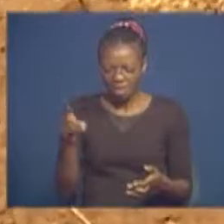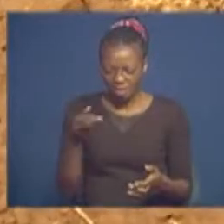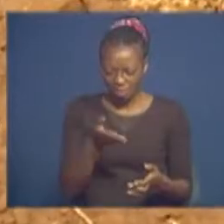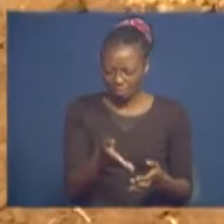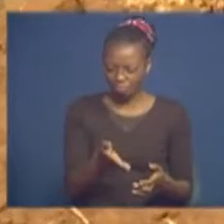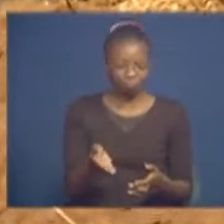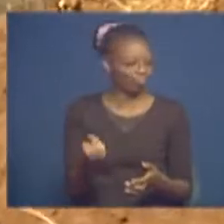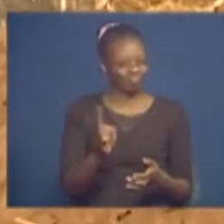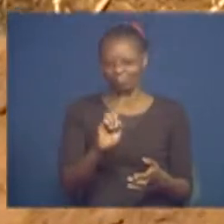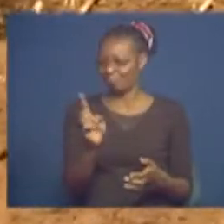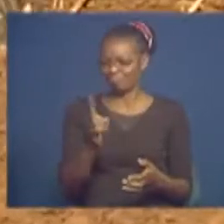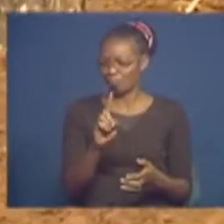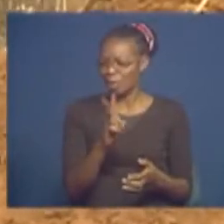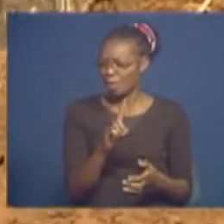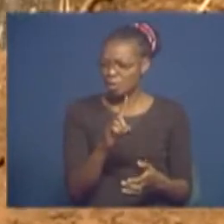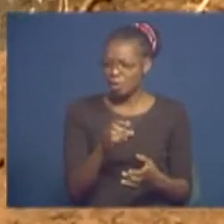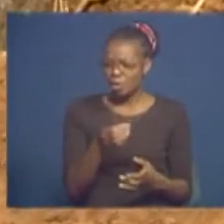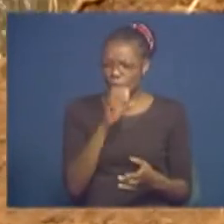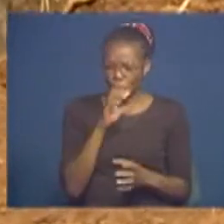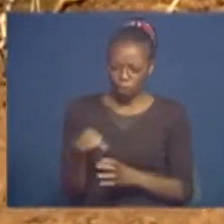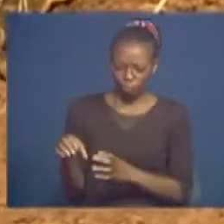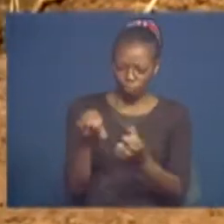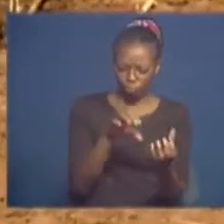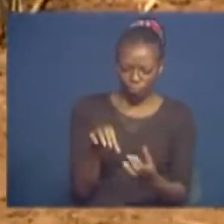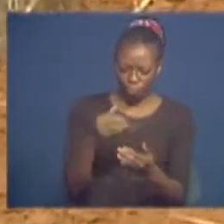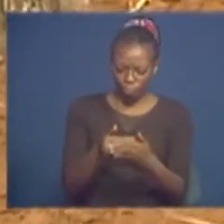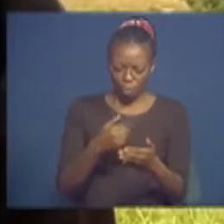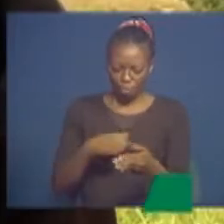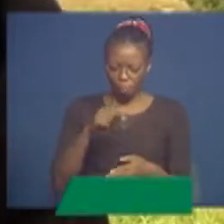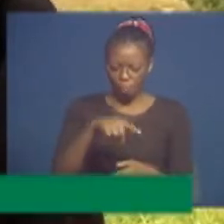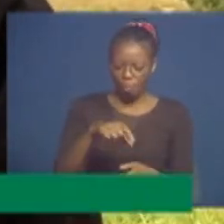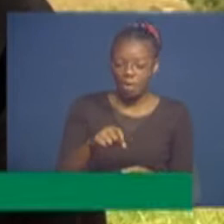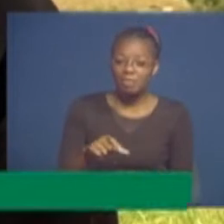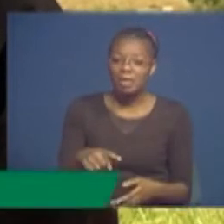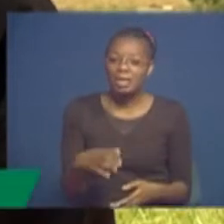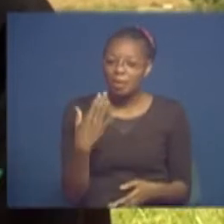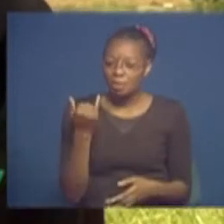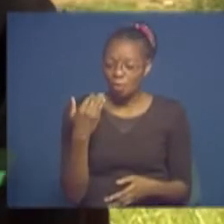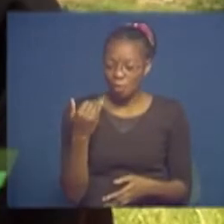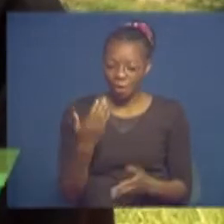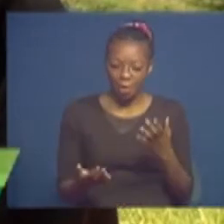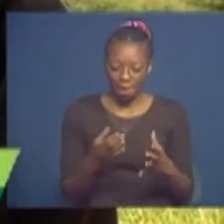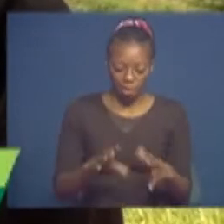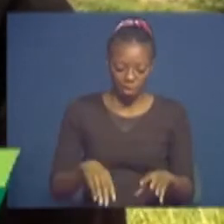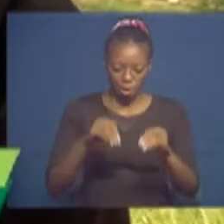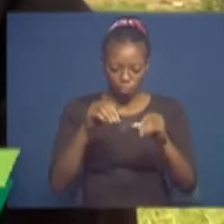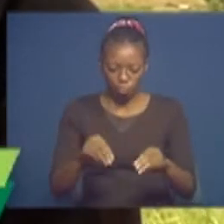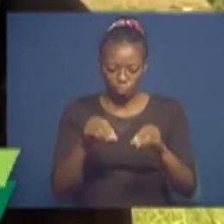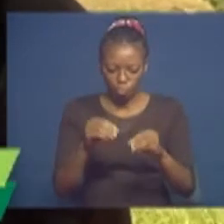huenda likakuduwaza mbona anamwaga maji kabla ya kupanda. Kama mchanga yako iko na particles